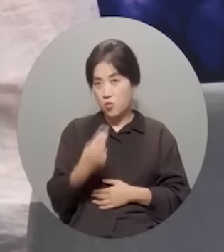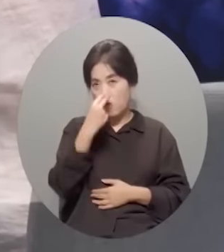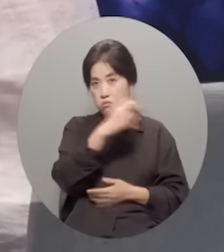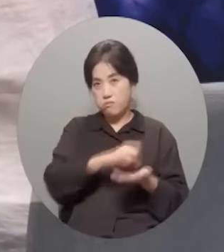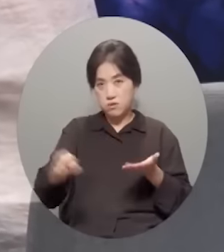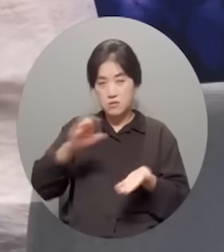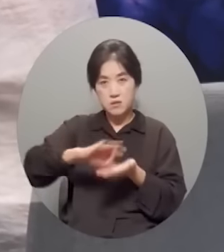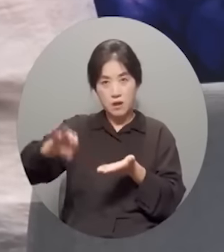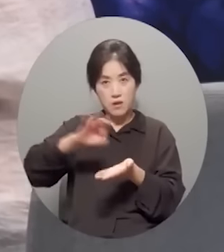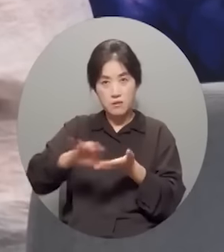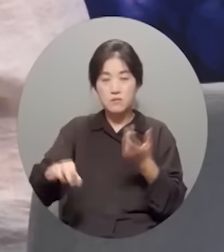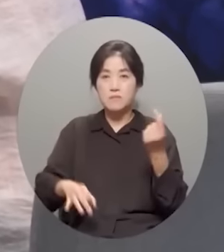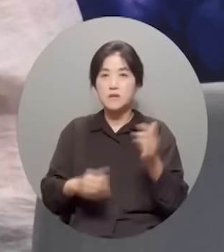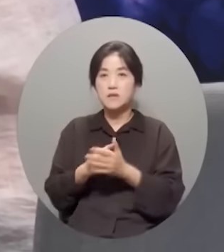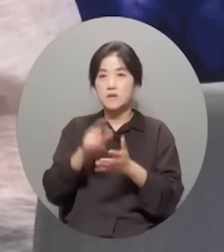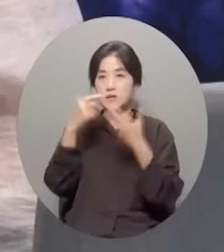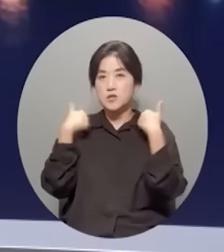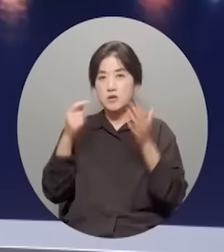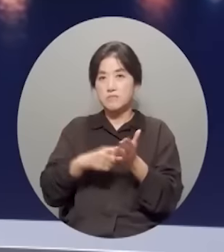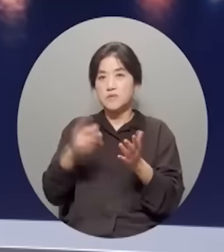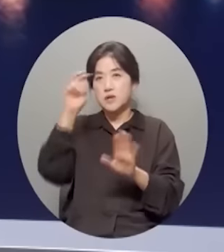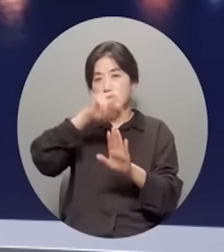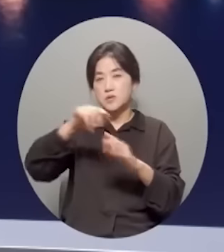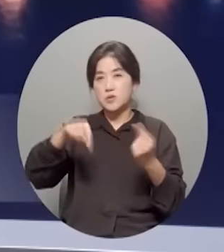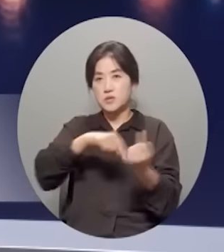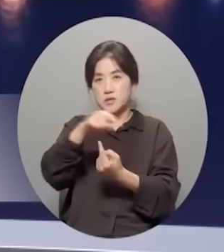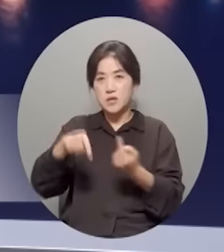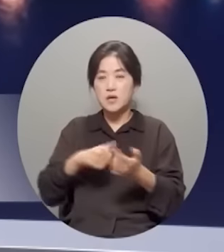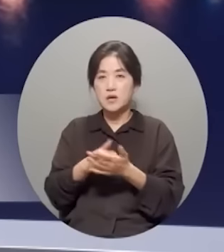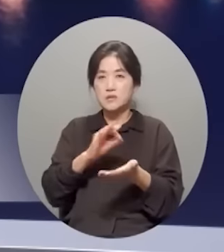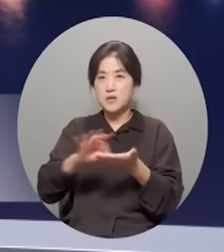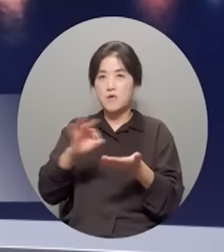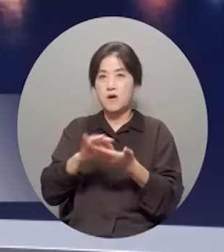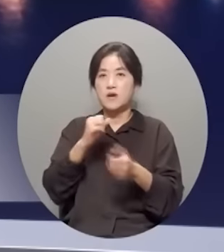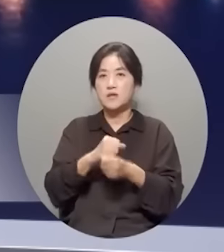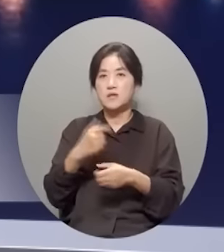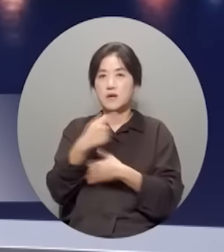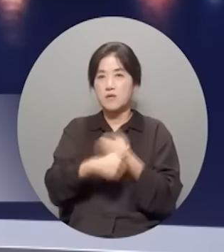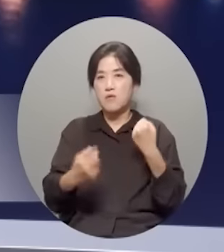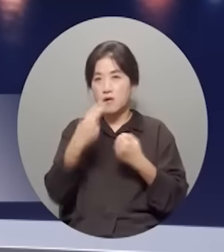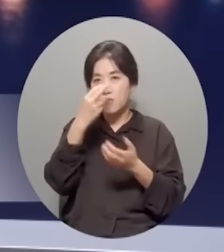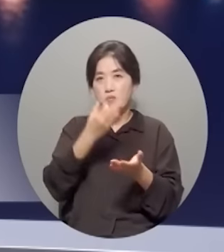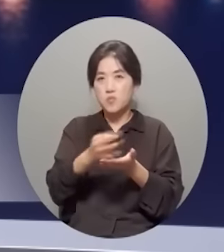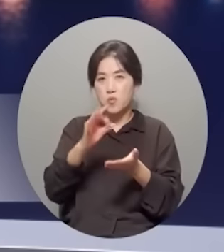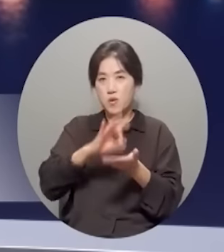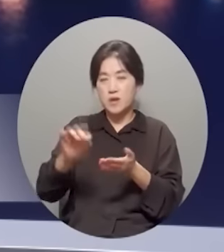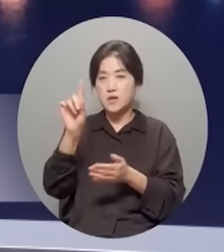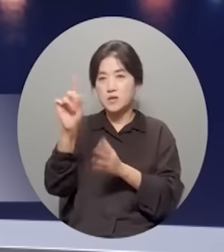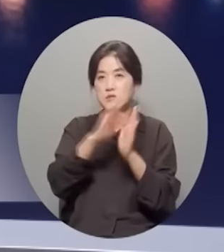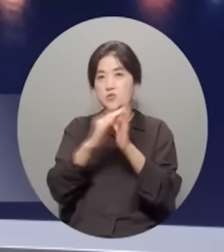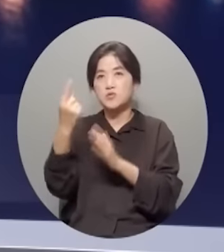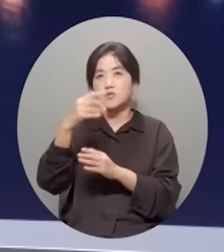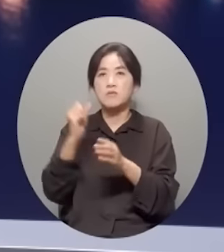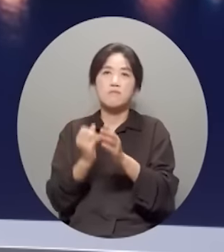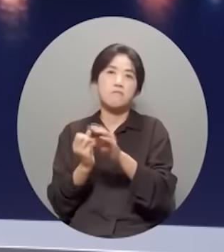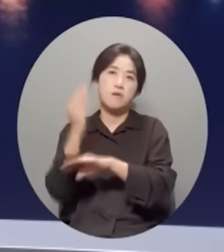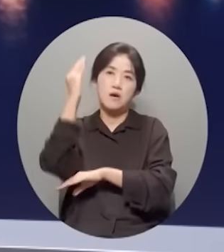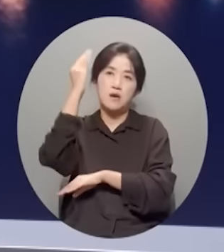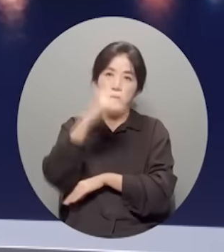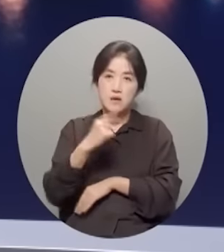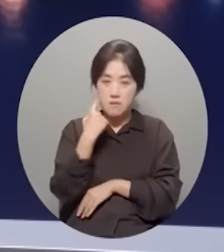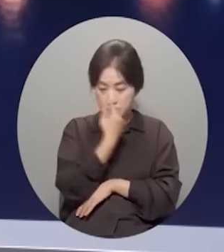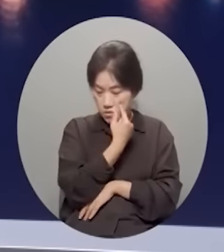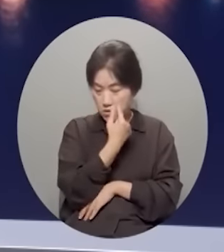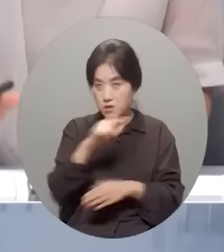있다고요네 그 정부가 비상진료 체 유지에 사용하겠다고 한 건강보험 재정이 1조 1천억 원이 넘습니다 저희가